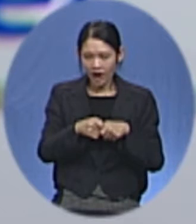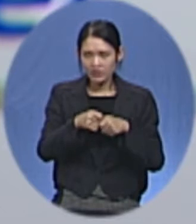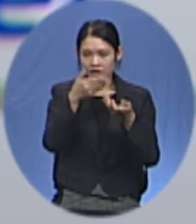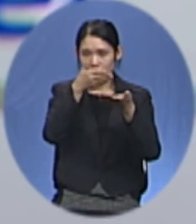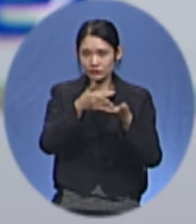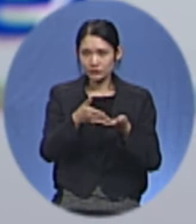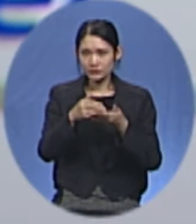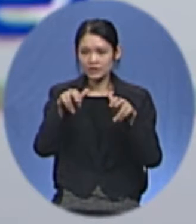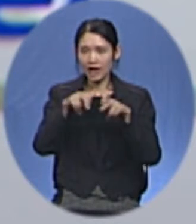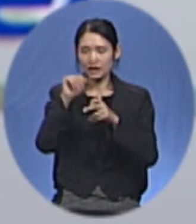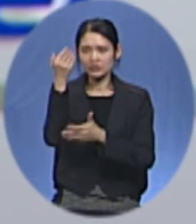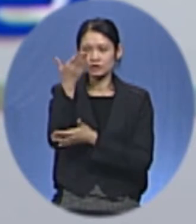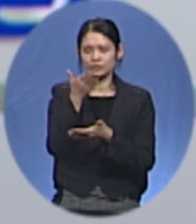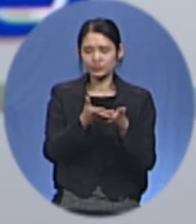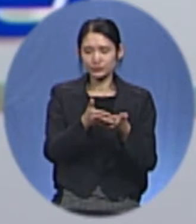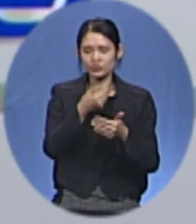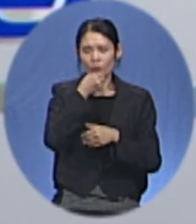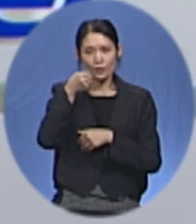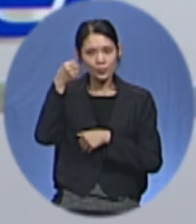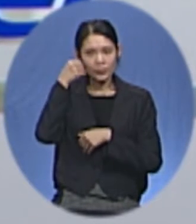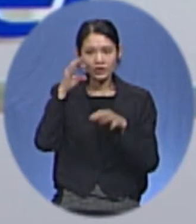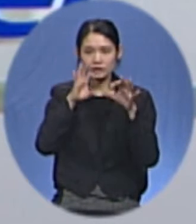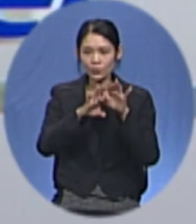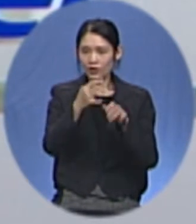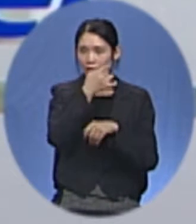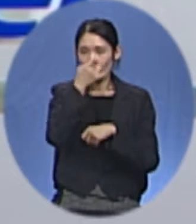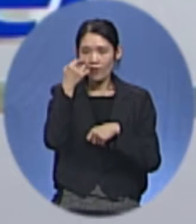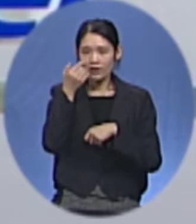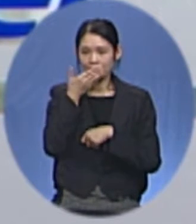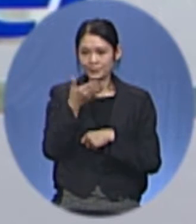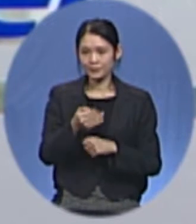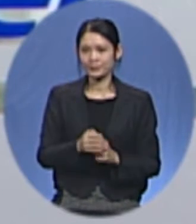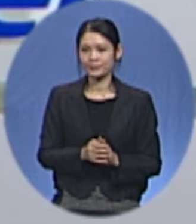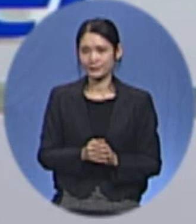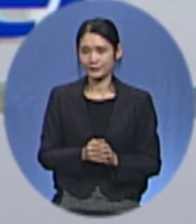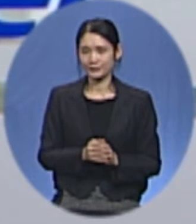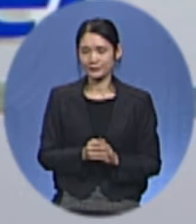뉴스는 장애인신문과 웰페어뉴스 홈페이지를 통해 확인할 수 있습니다.